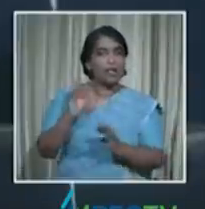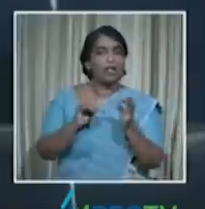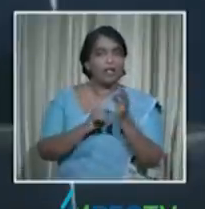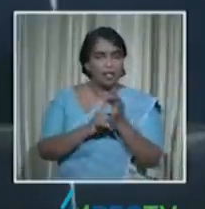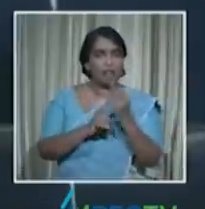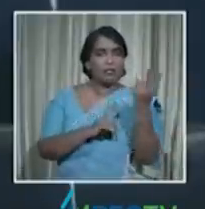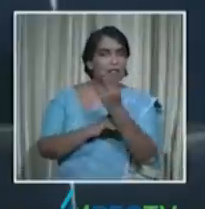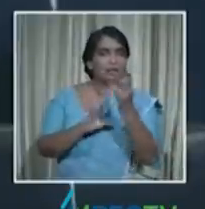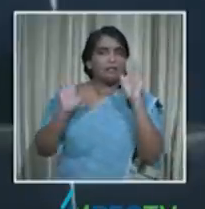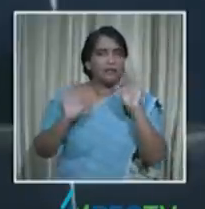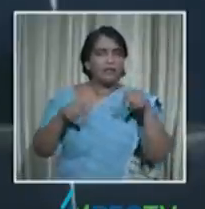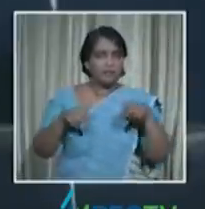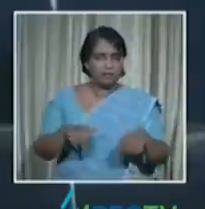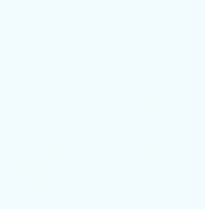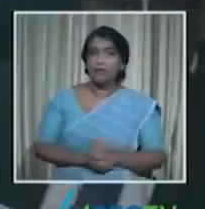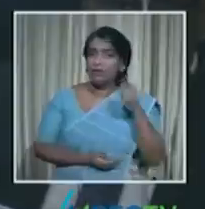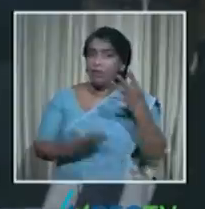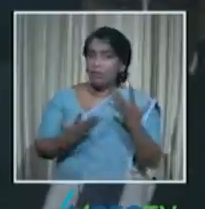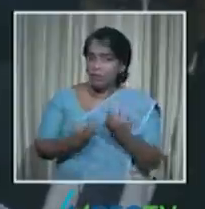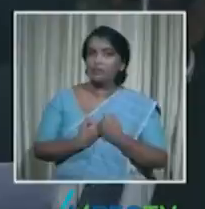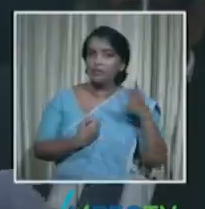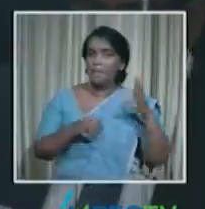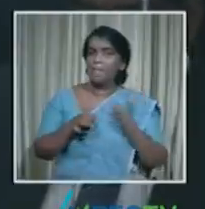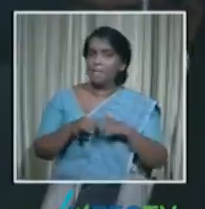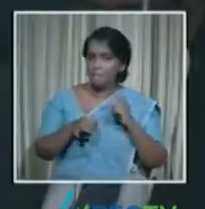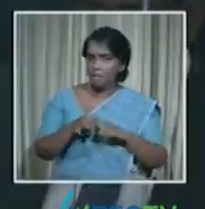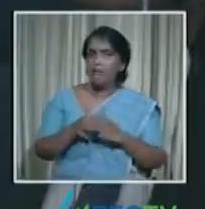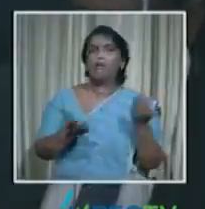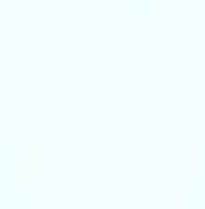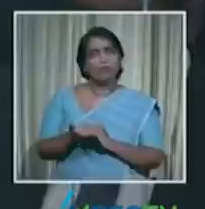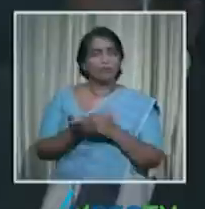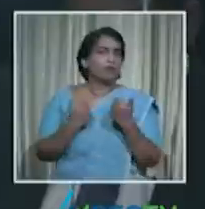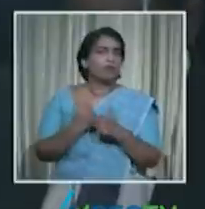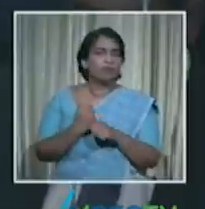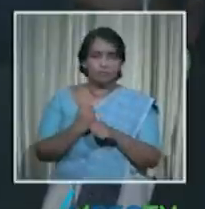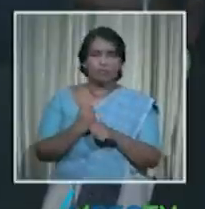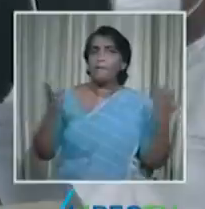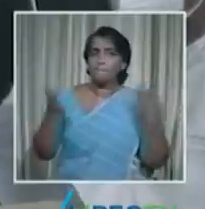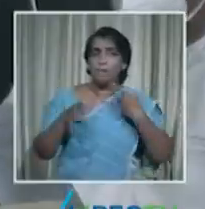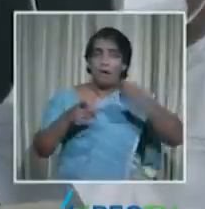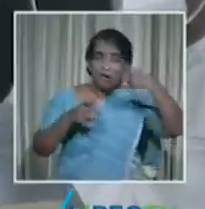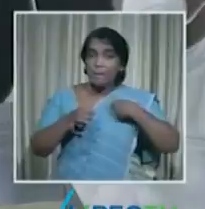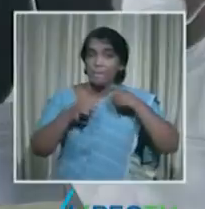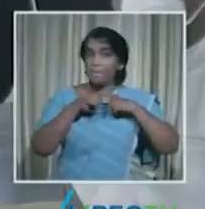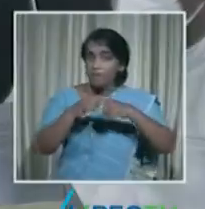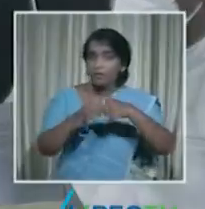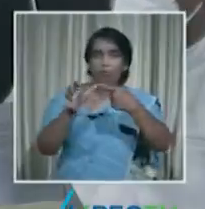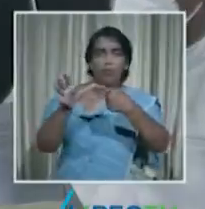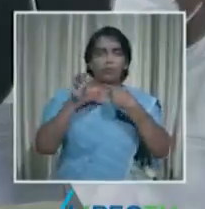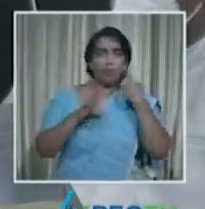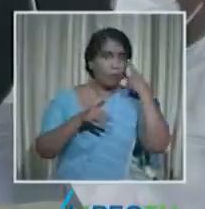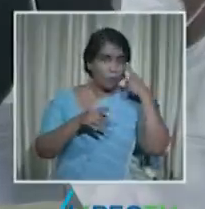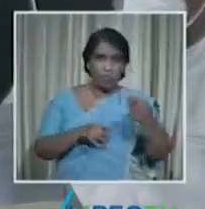ඉන්නේ මේ දැනට ප්‍රශ්න වලට පිළිතුරු දෙන්න. මේ ප්‍රශ්න යලි ෂෙඩියු කරන්න දියව නෝ ඔබ්ජෙක්ෂන්. සභානායකට අවබෝධයක්